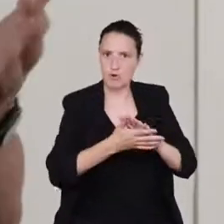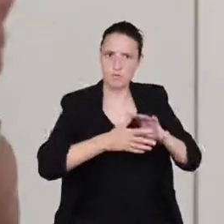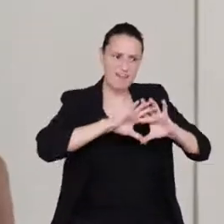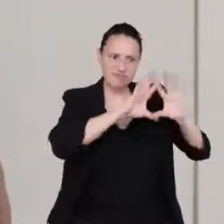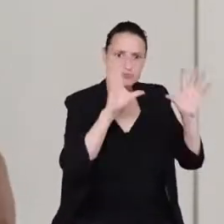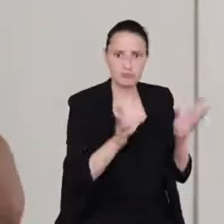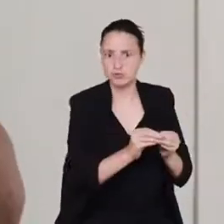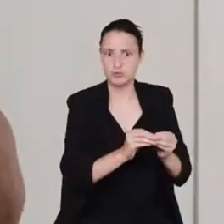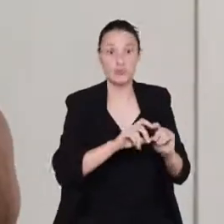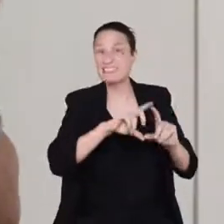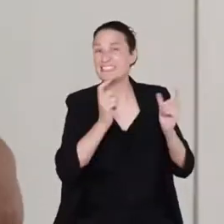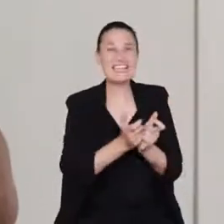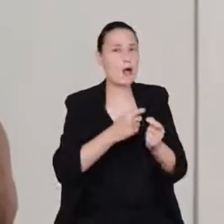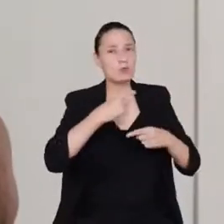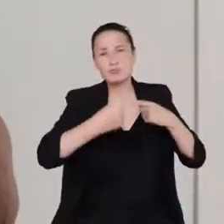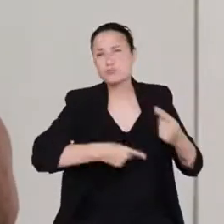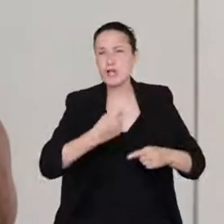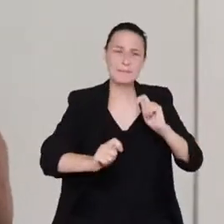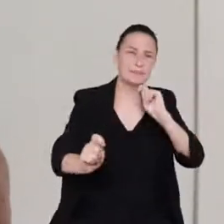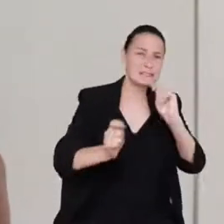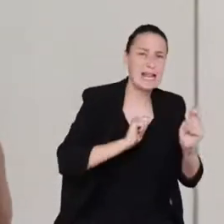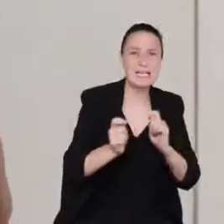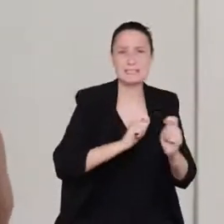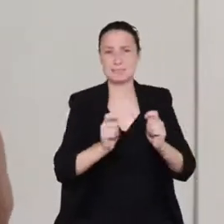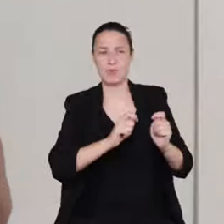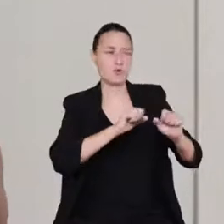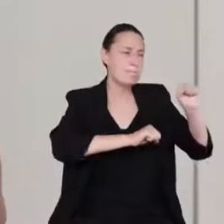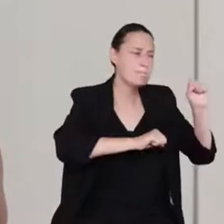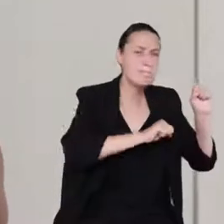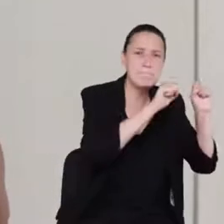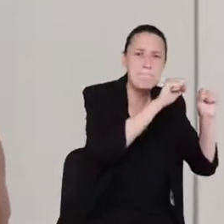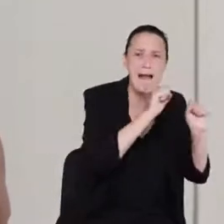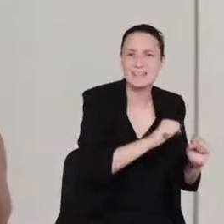całego właściwie wielkiego przemysłu, transportu, banków,